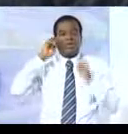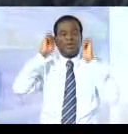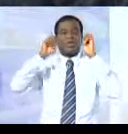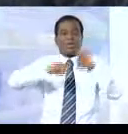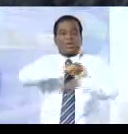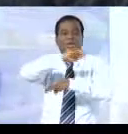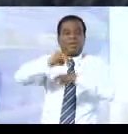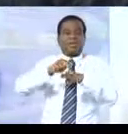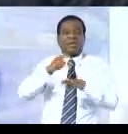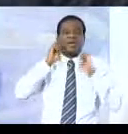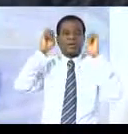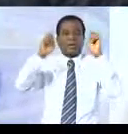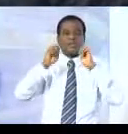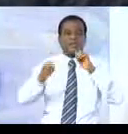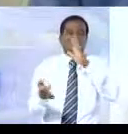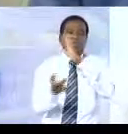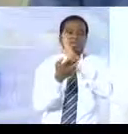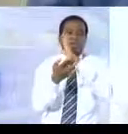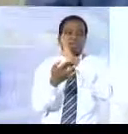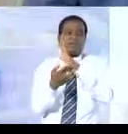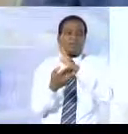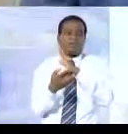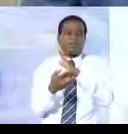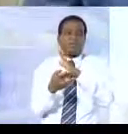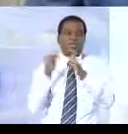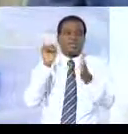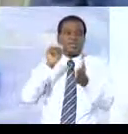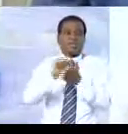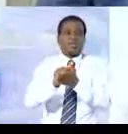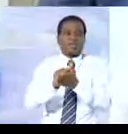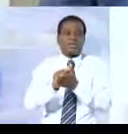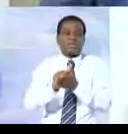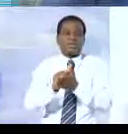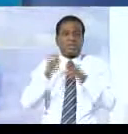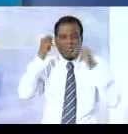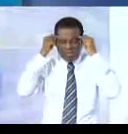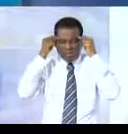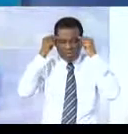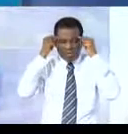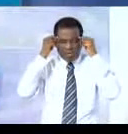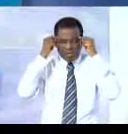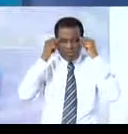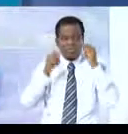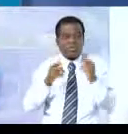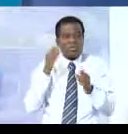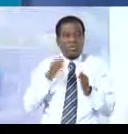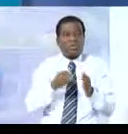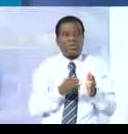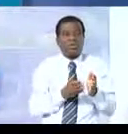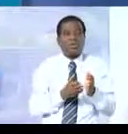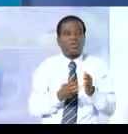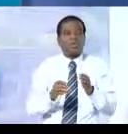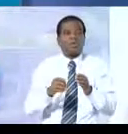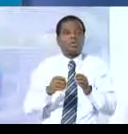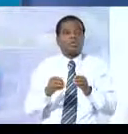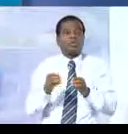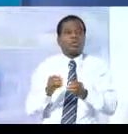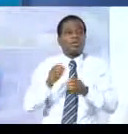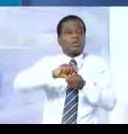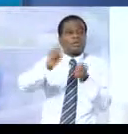nationale et de l'enseignement technique. Ces préoccupations, surtout en ce qui concerne le profit de carrière, concernent